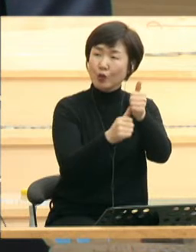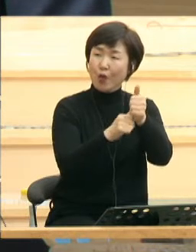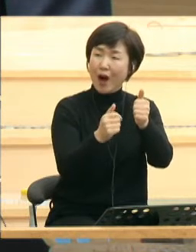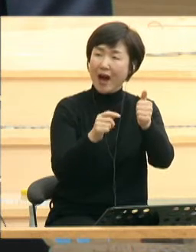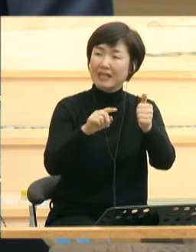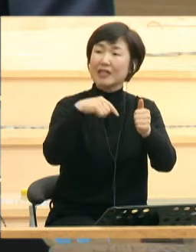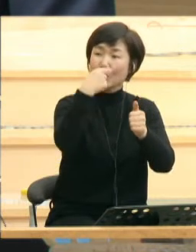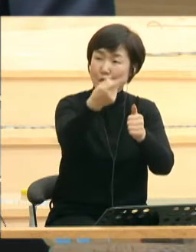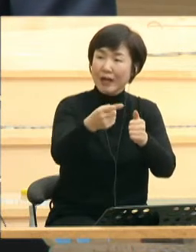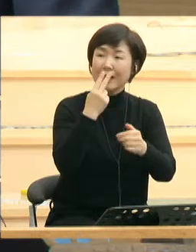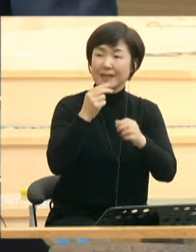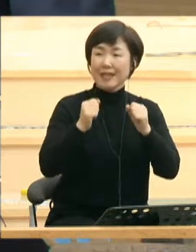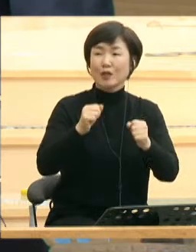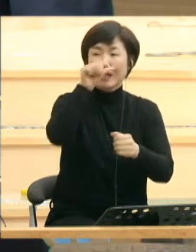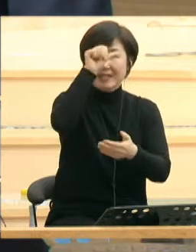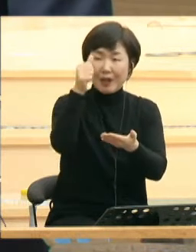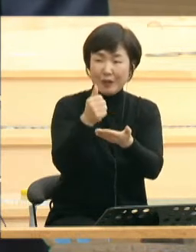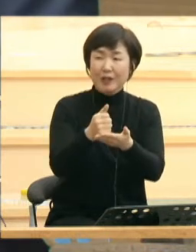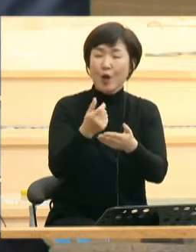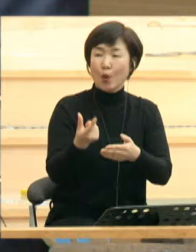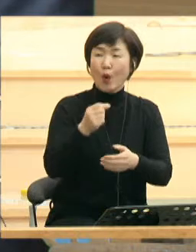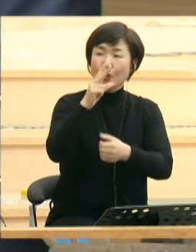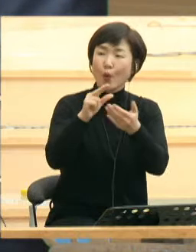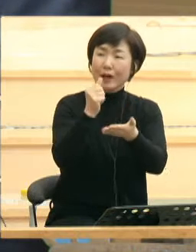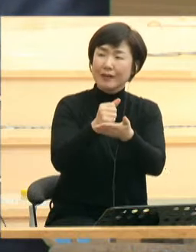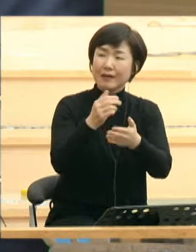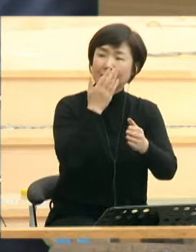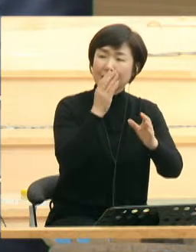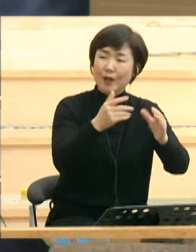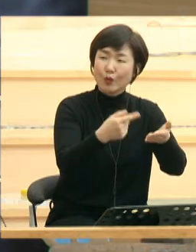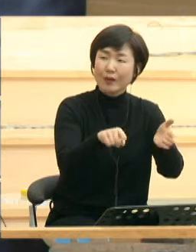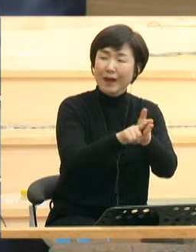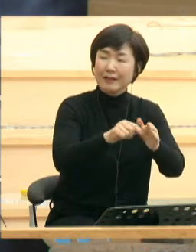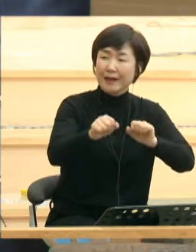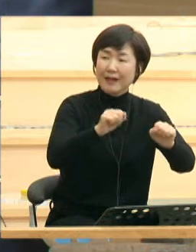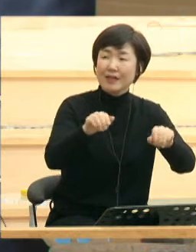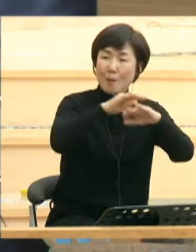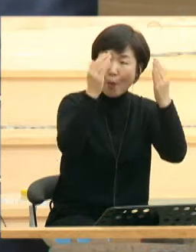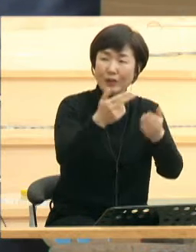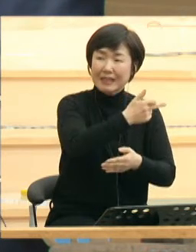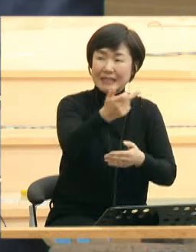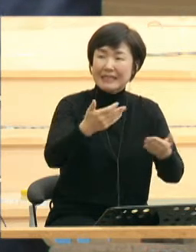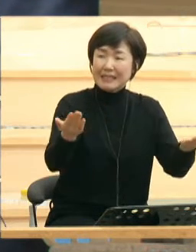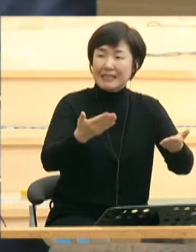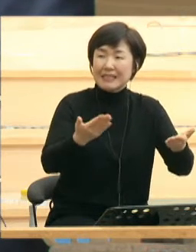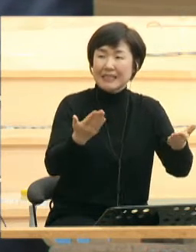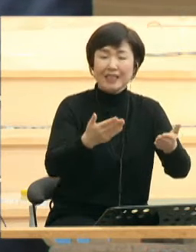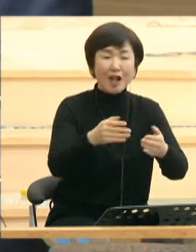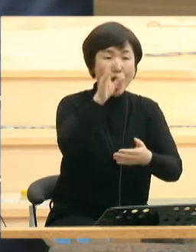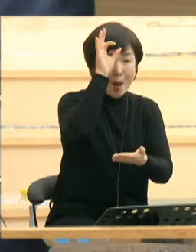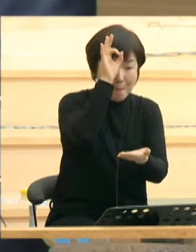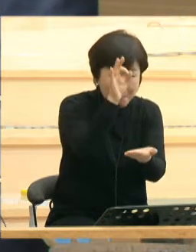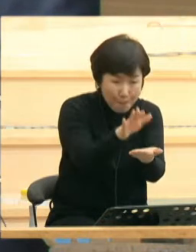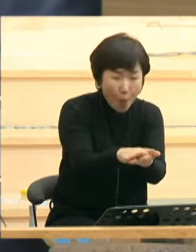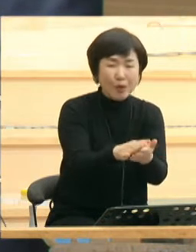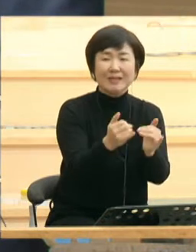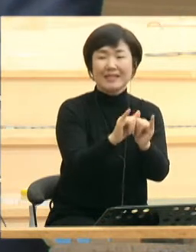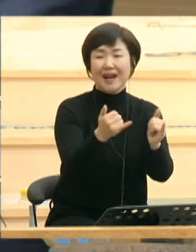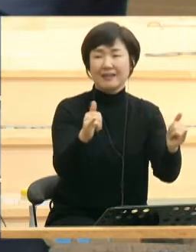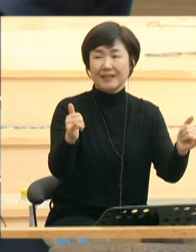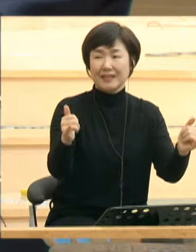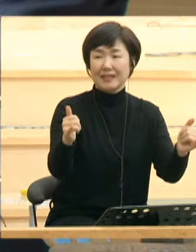이스라엘 위하여 행하신 모든 큰 일을 본 자들이 사는 날 동안에 여호와를 참게 따라